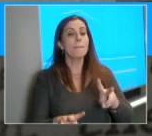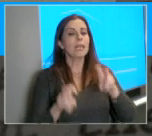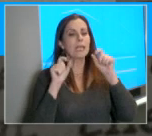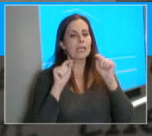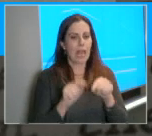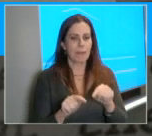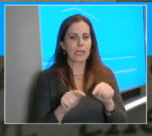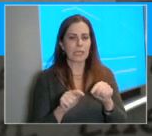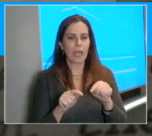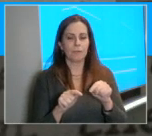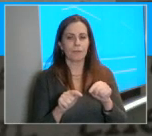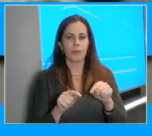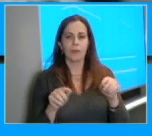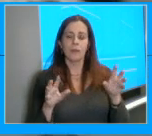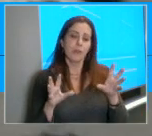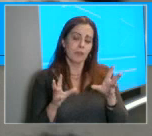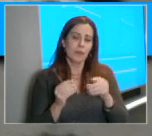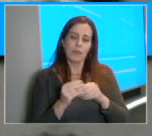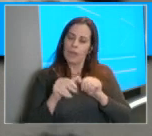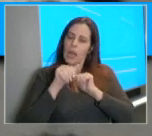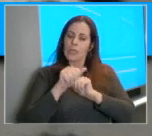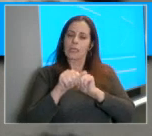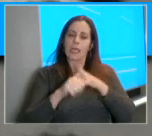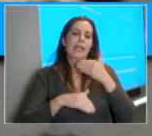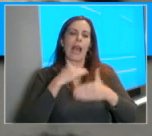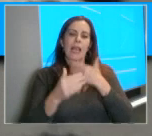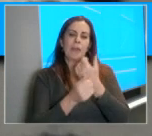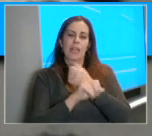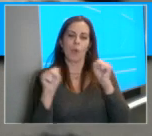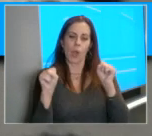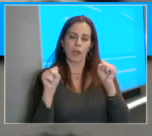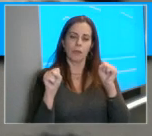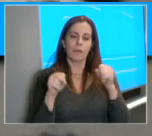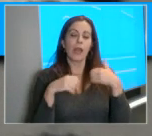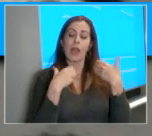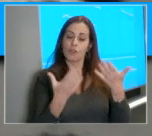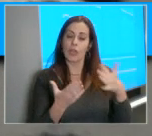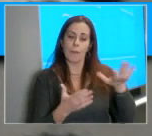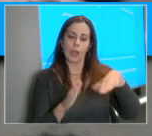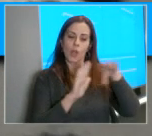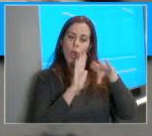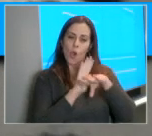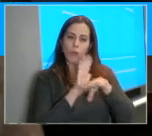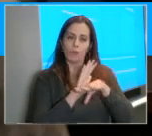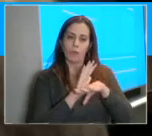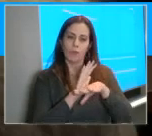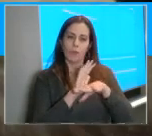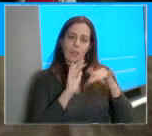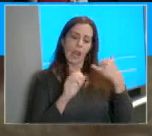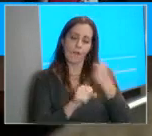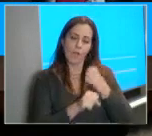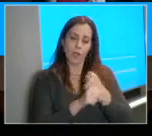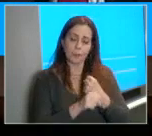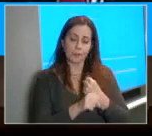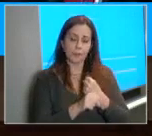את זה תחת לחזק את התהליכים הדמוקרטיים ולאפשר למערכות החוק ומערכות אחרות לבצע את